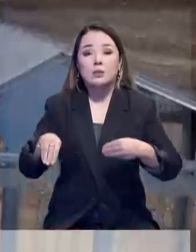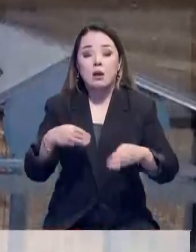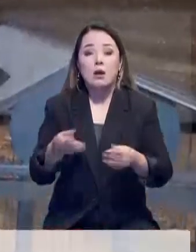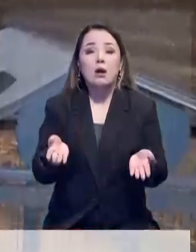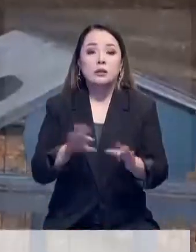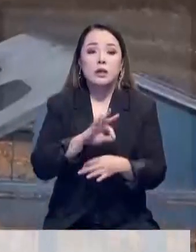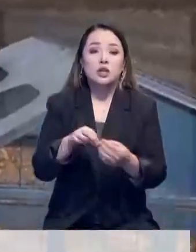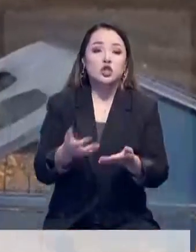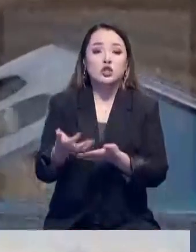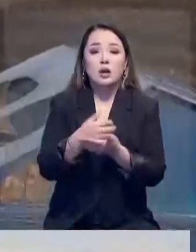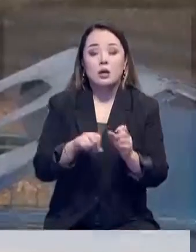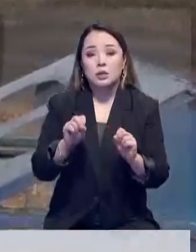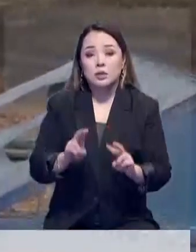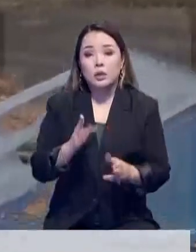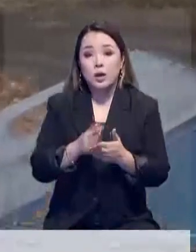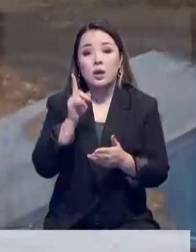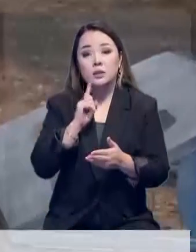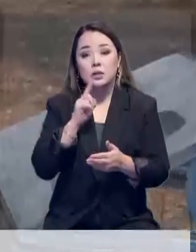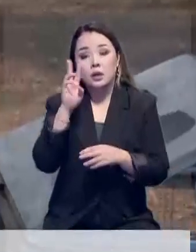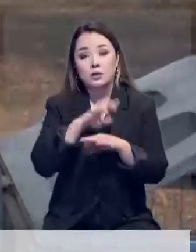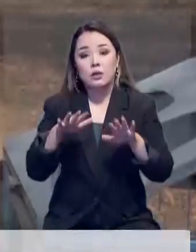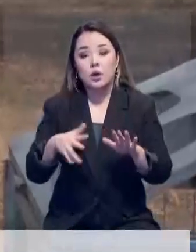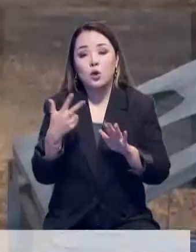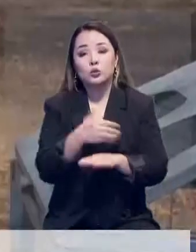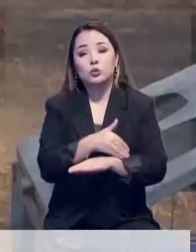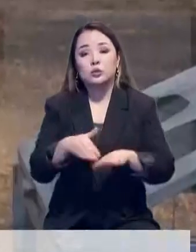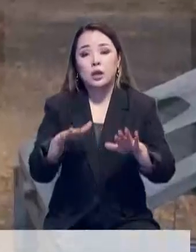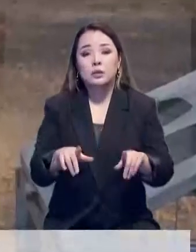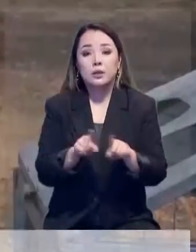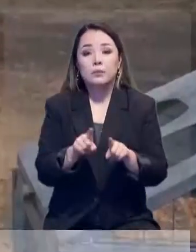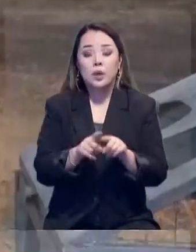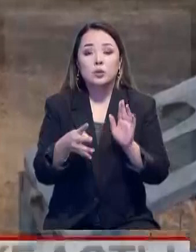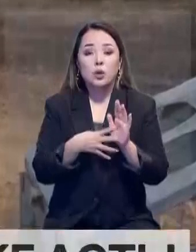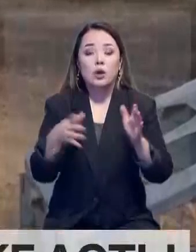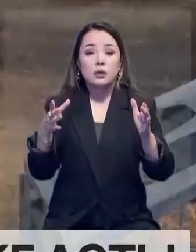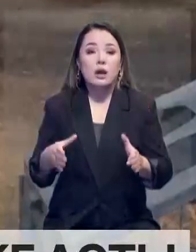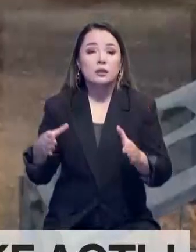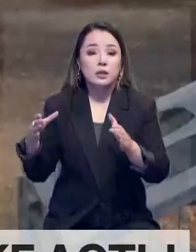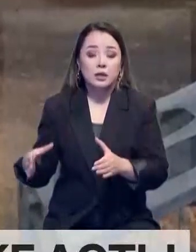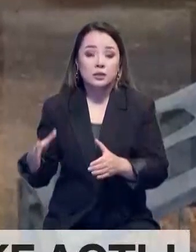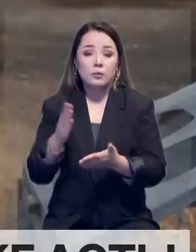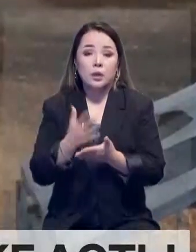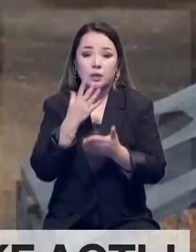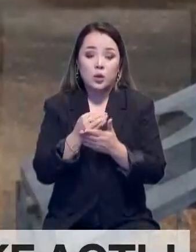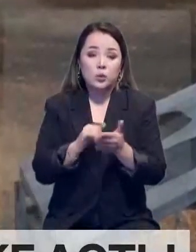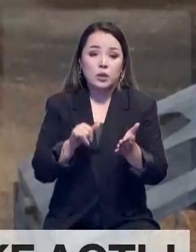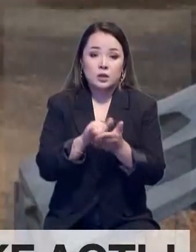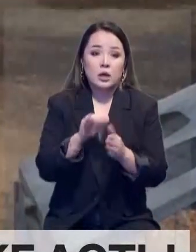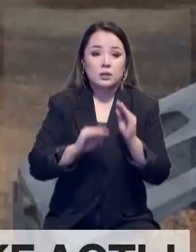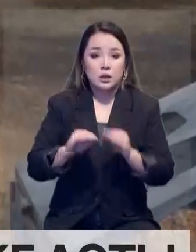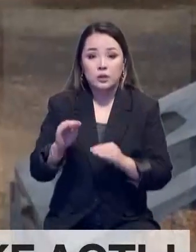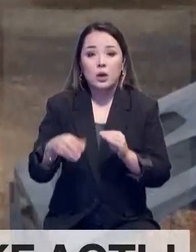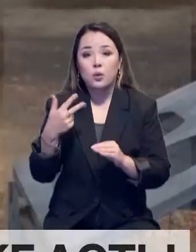қалдықтарын жинауға арналған. Әзірге елді мекеннің 3 көшесінде осындай 9 контейнер орнатылды, ал алдағы уақытта олардың